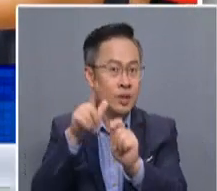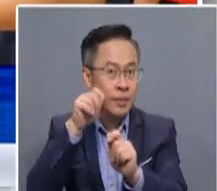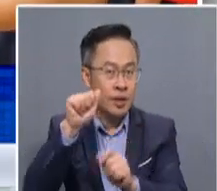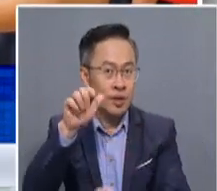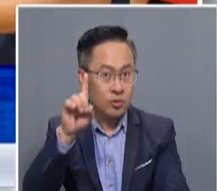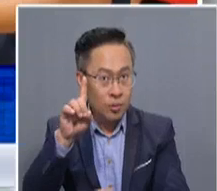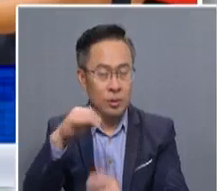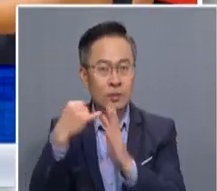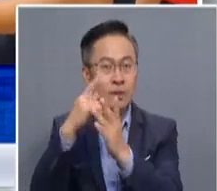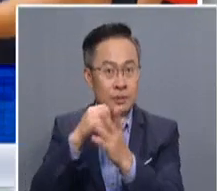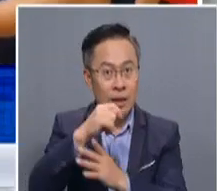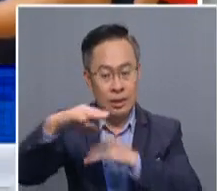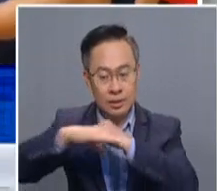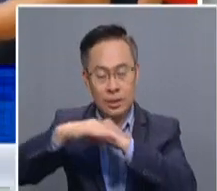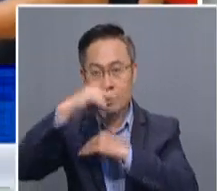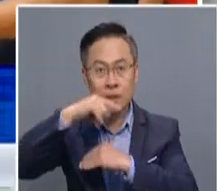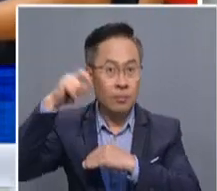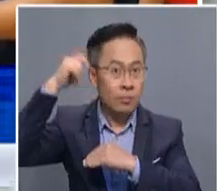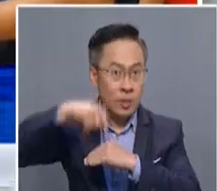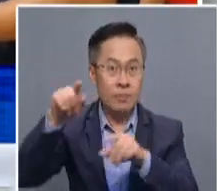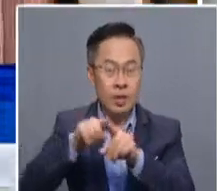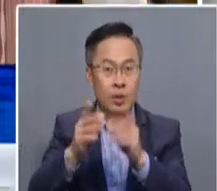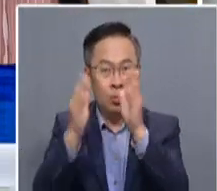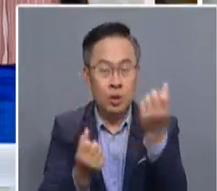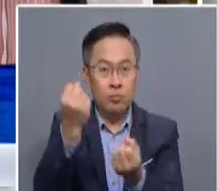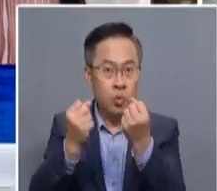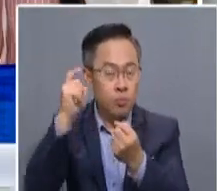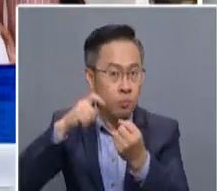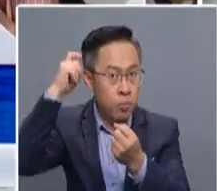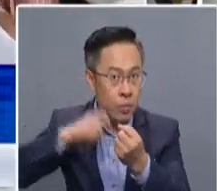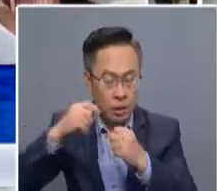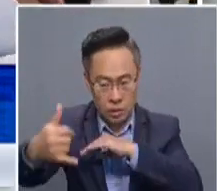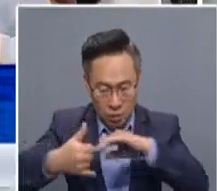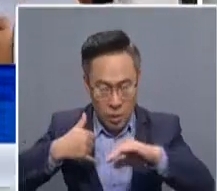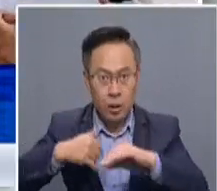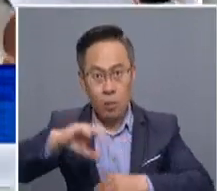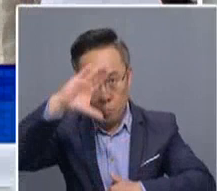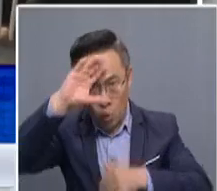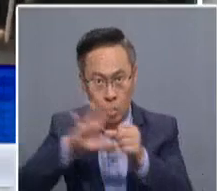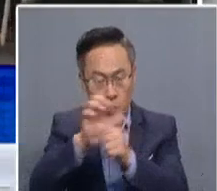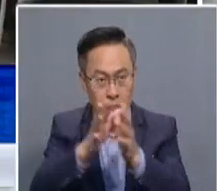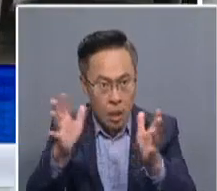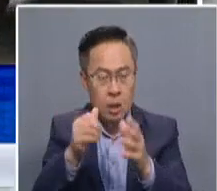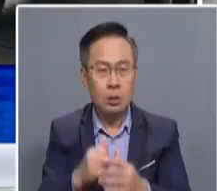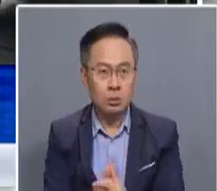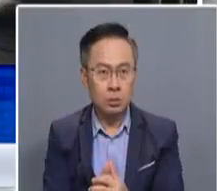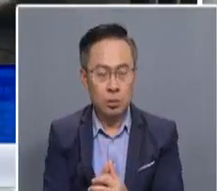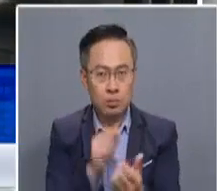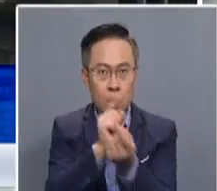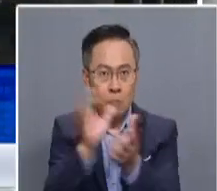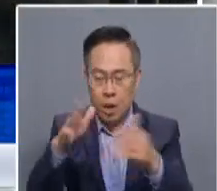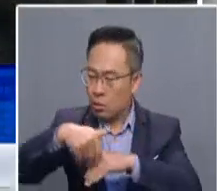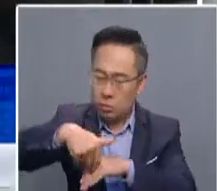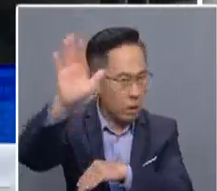ามเมียวดีเราก็พบคนขับรถของเขาเนี่ยติดเชื้อจำนวนมากซึ่งเราก็ส่งตัวกลับไปไม่ให้เข้าประเทศเรานะครับอันนี้เ